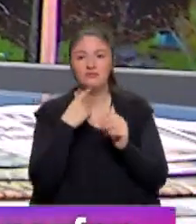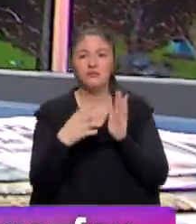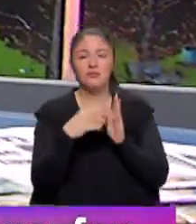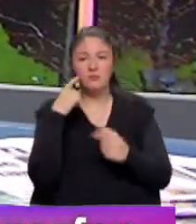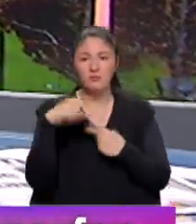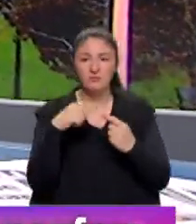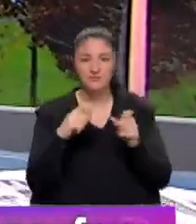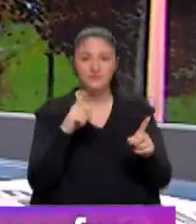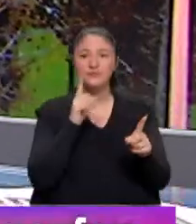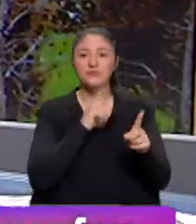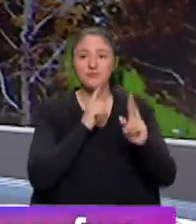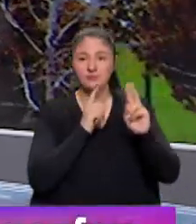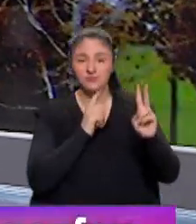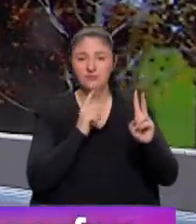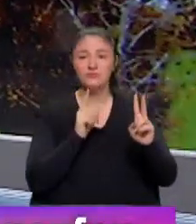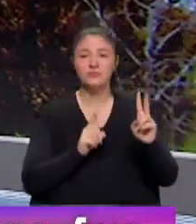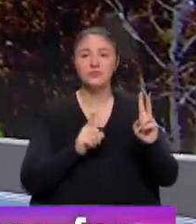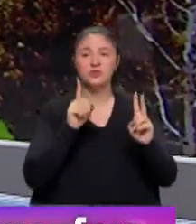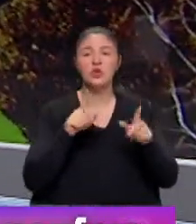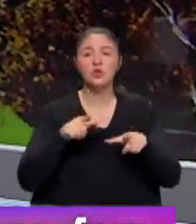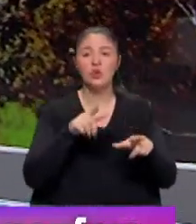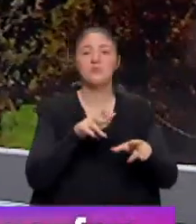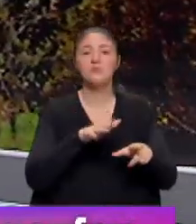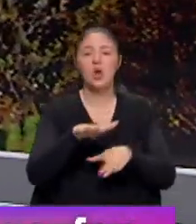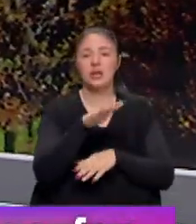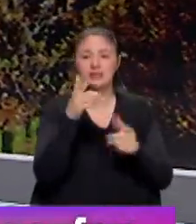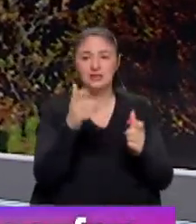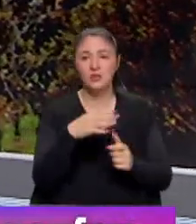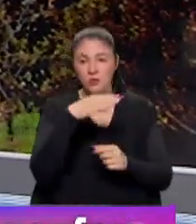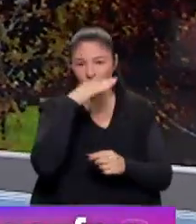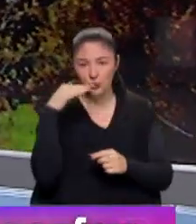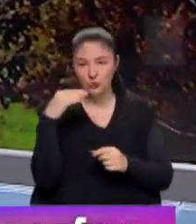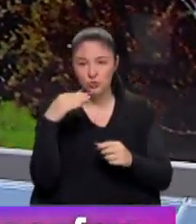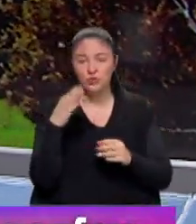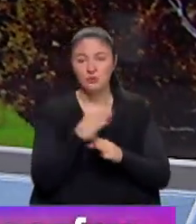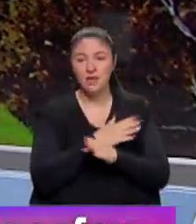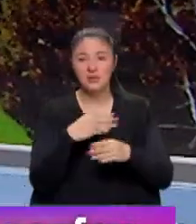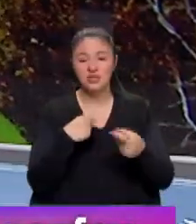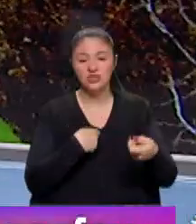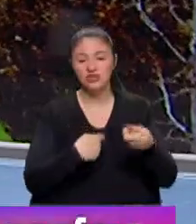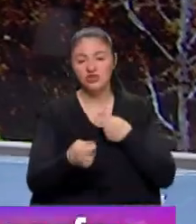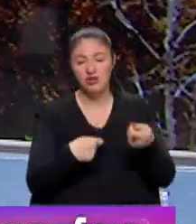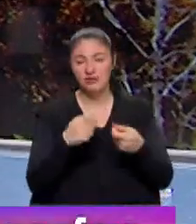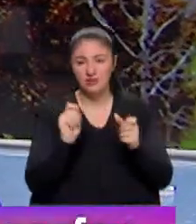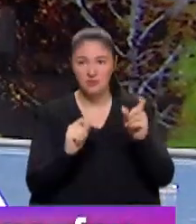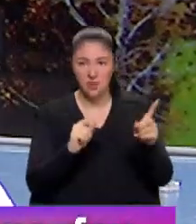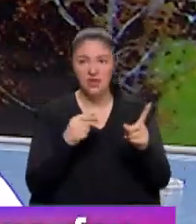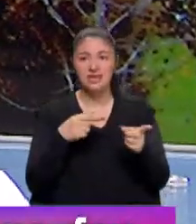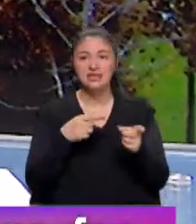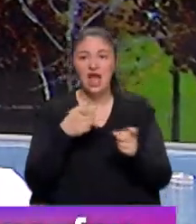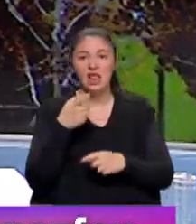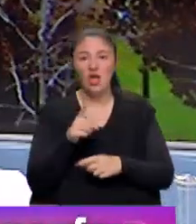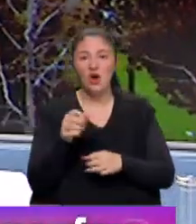bültenle aranan İngiltere'nin Kuzeydoğu bölgesinde uyuşturucu madde ticareti yapan